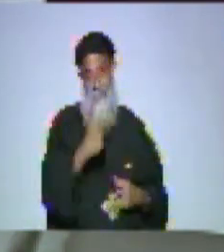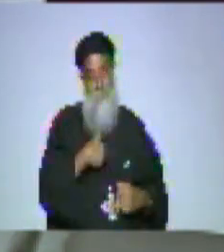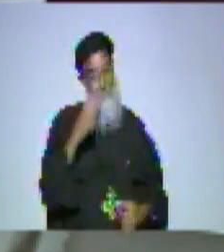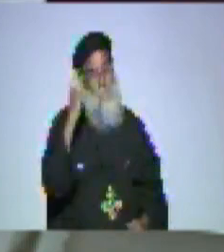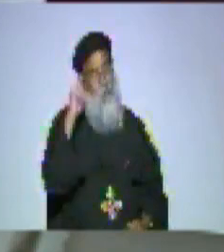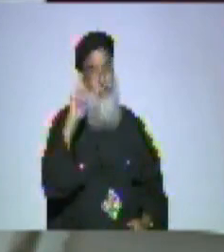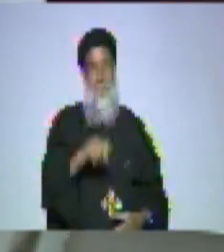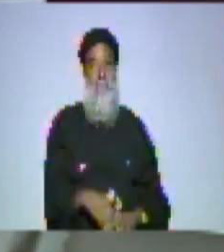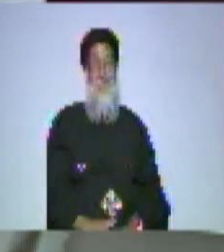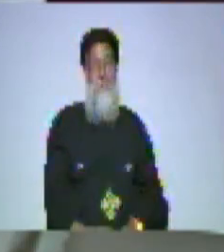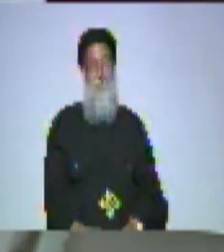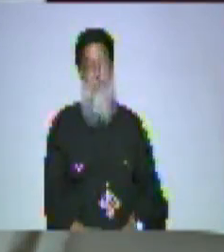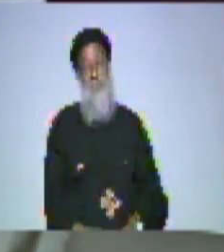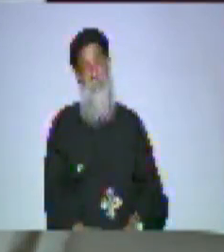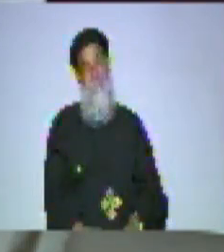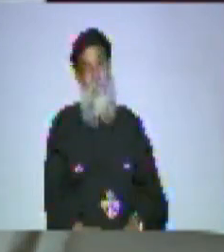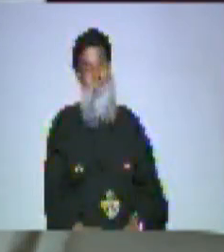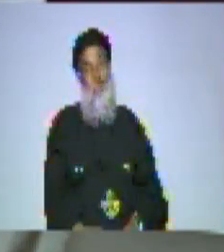دريانين